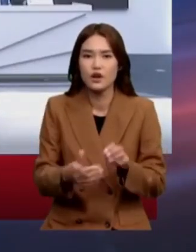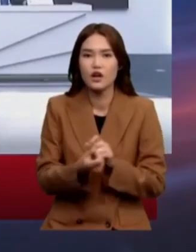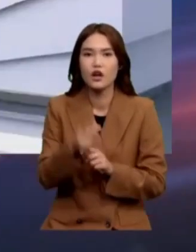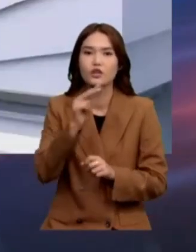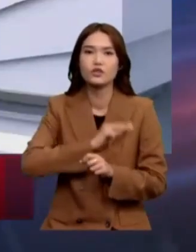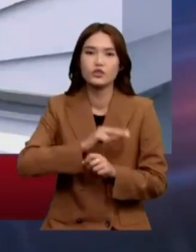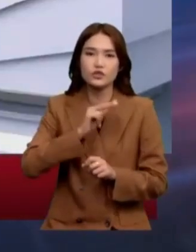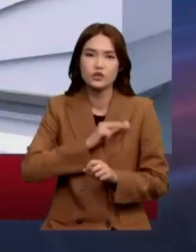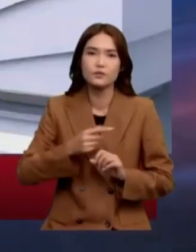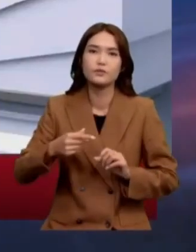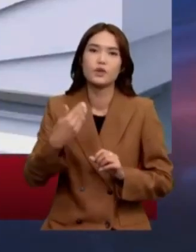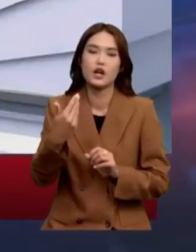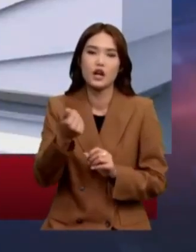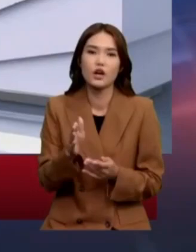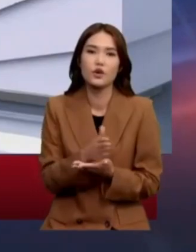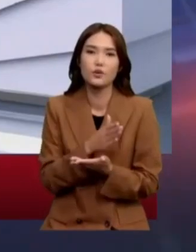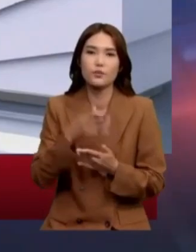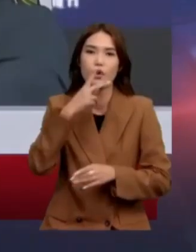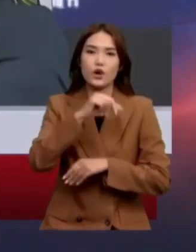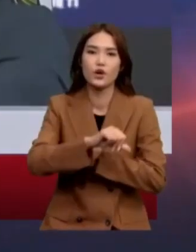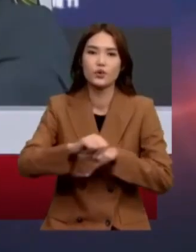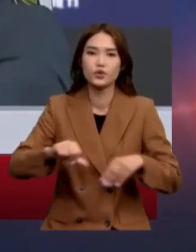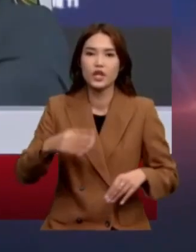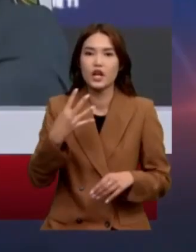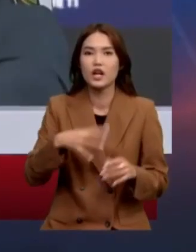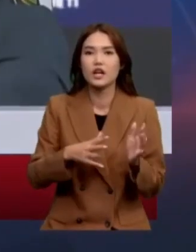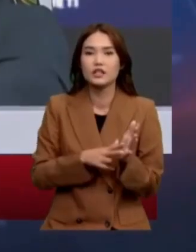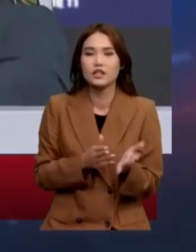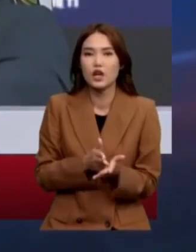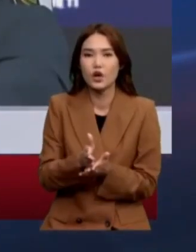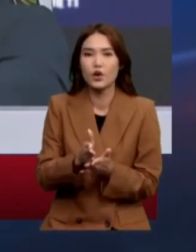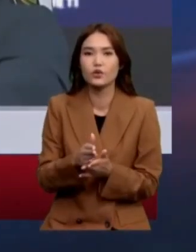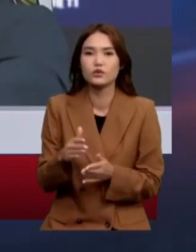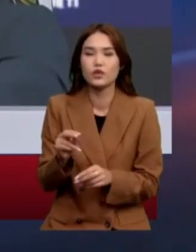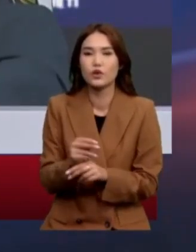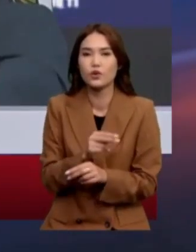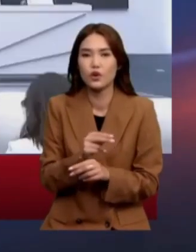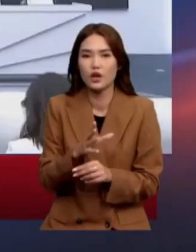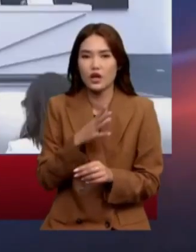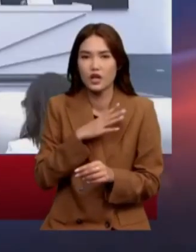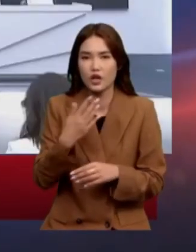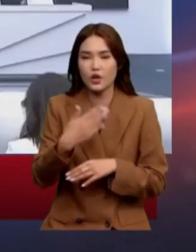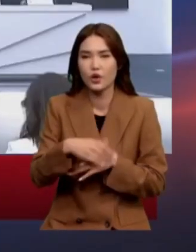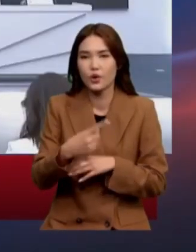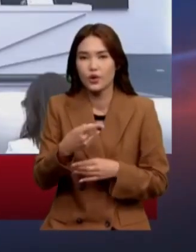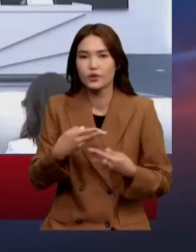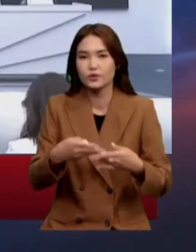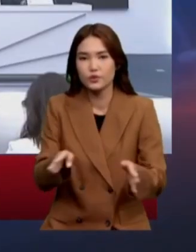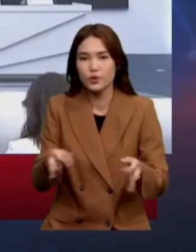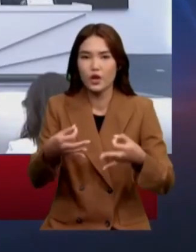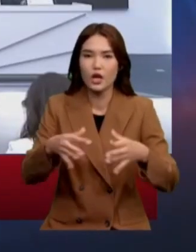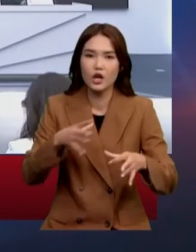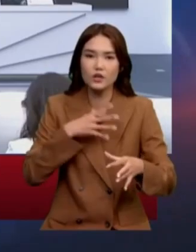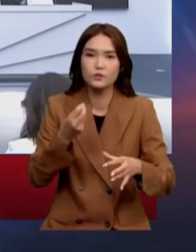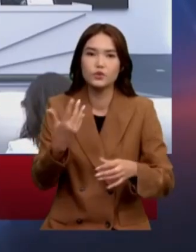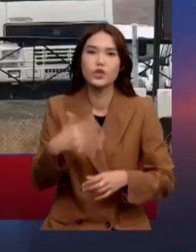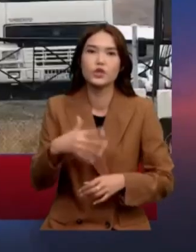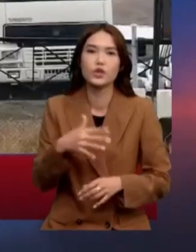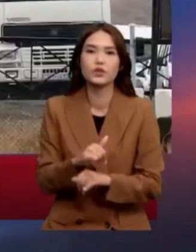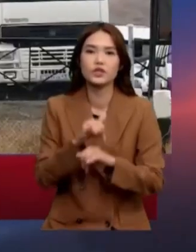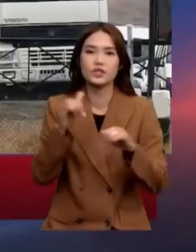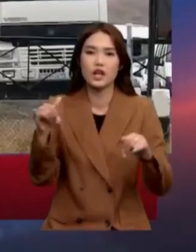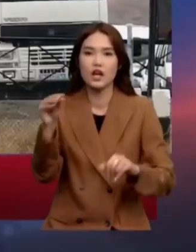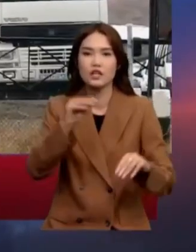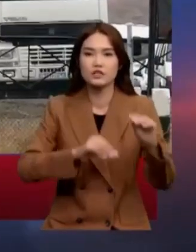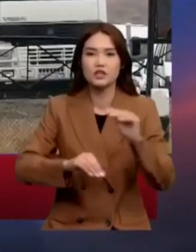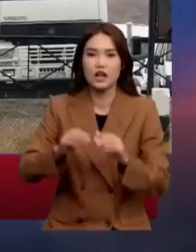жұмыстарының нәтижесімен бөліскен шекарашылар 48 бекеттің жөндеуден өткізіліп жатқанын, тағы қосымша 50 салынатынын айтты.